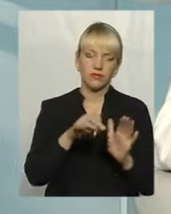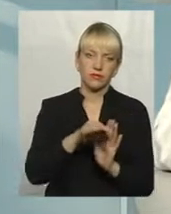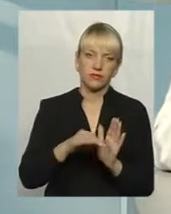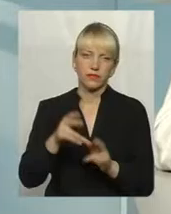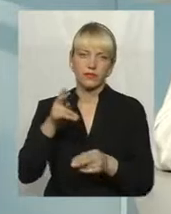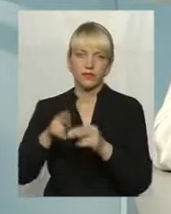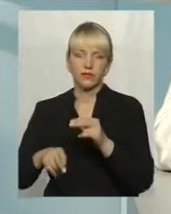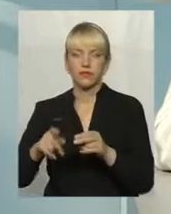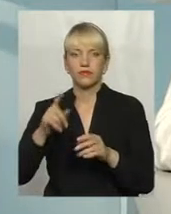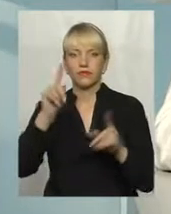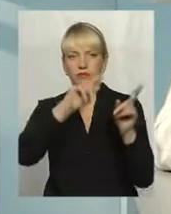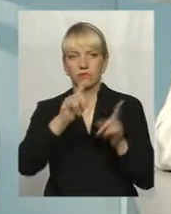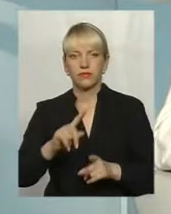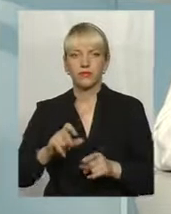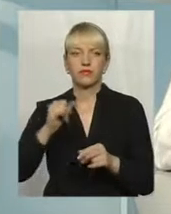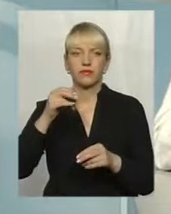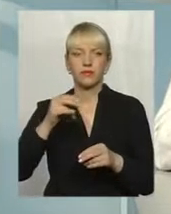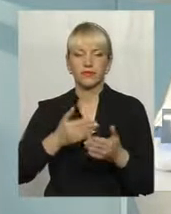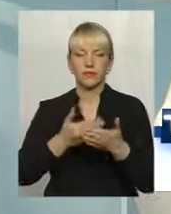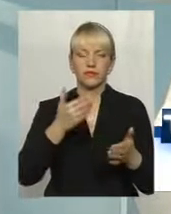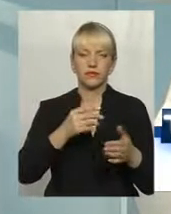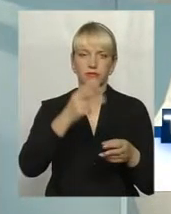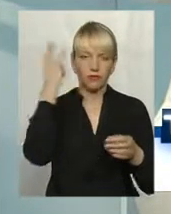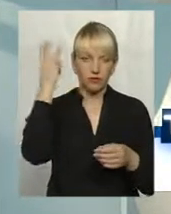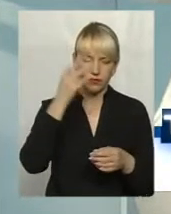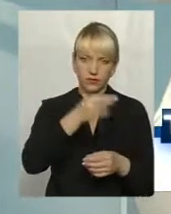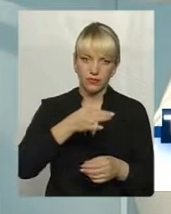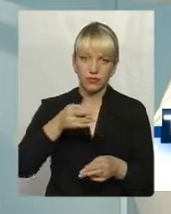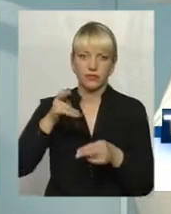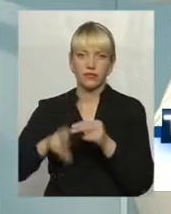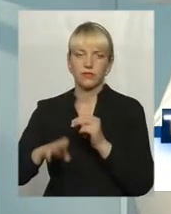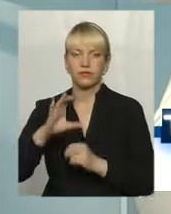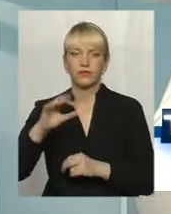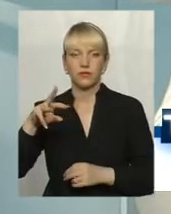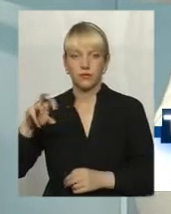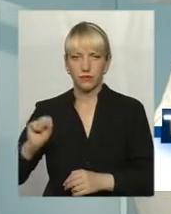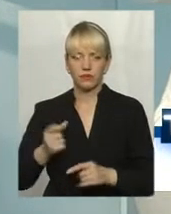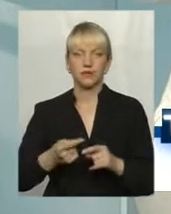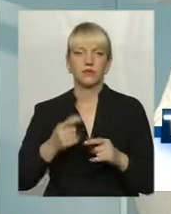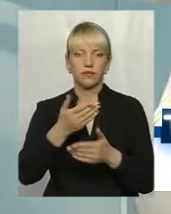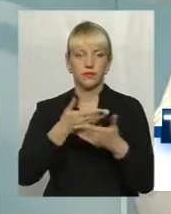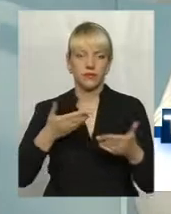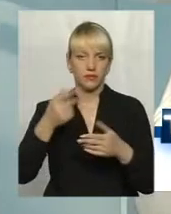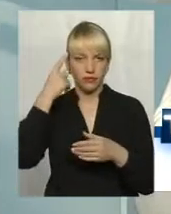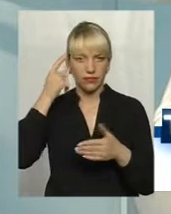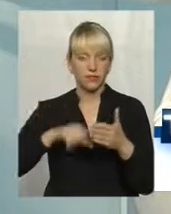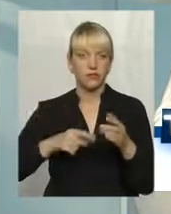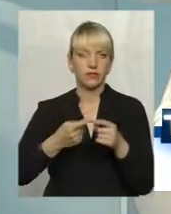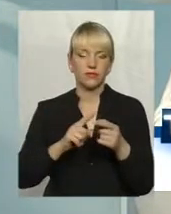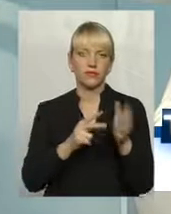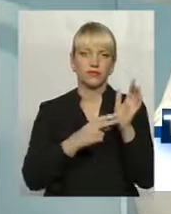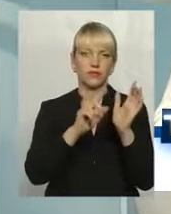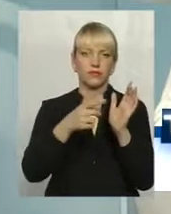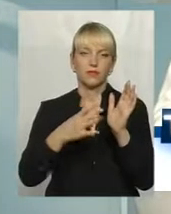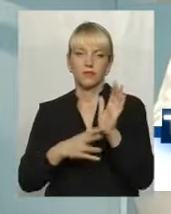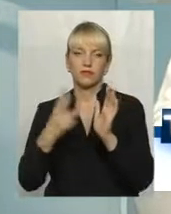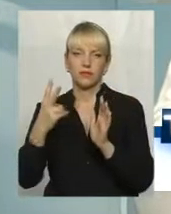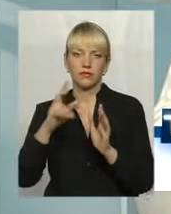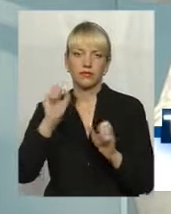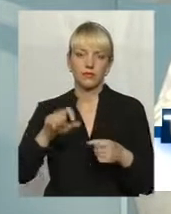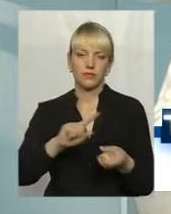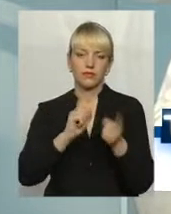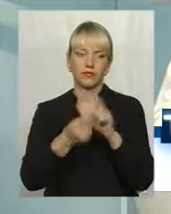закінчуючи Закарпаттям, і від Хмельницької області, завершуючи Сумами. Тому ми віримо в те, що ці 7,92 можуть